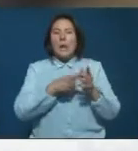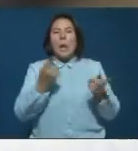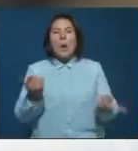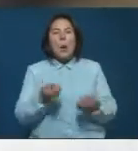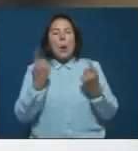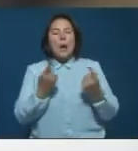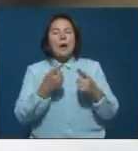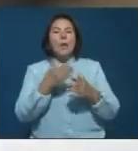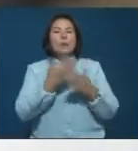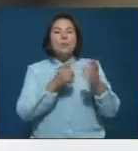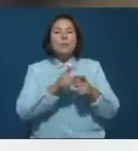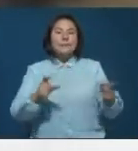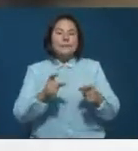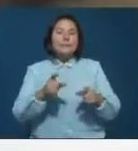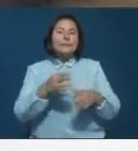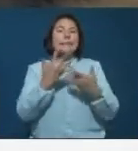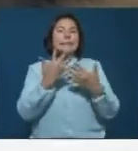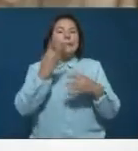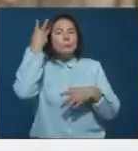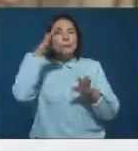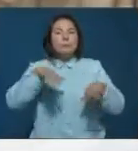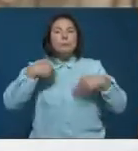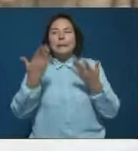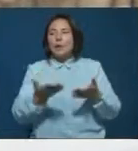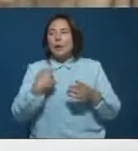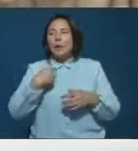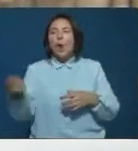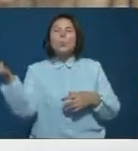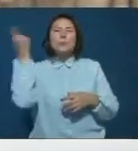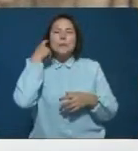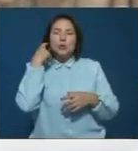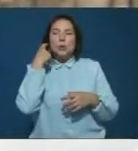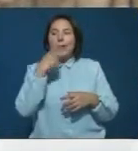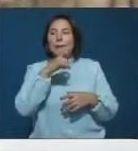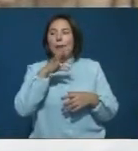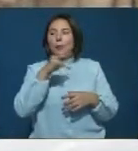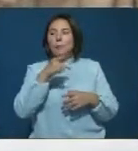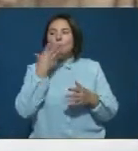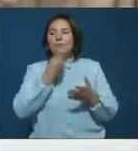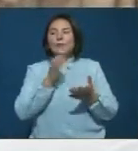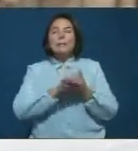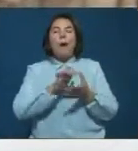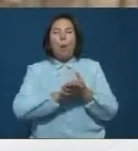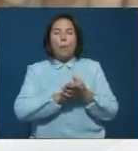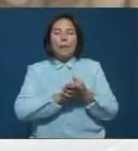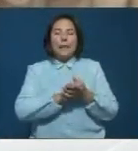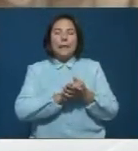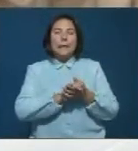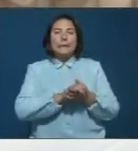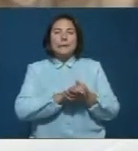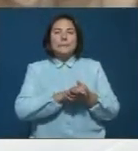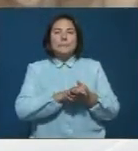Консультанты предлагают на выбор несколько моделей. Я услышала о выставке «Эталон меха» от своей знакомой. И